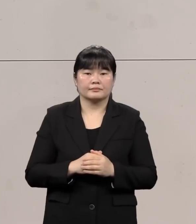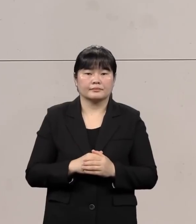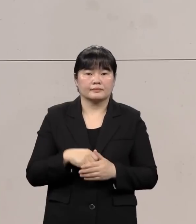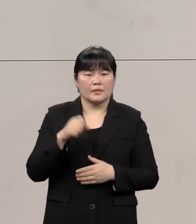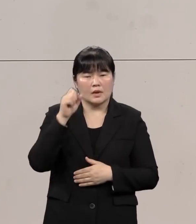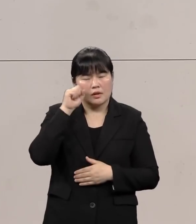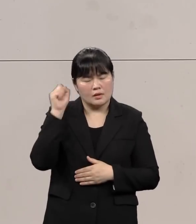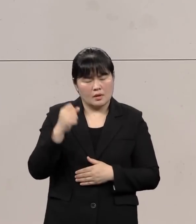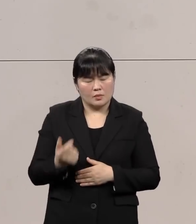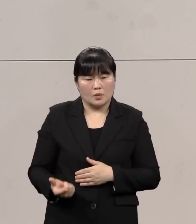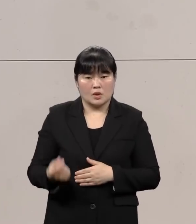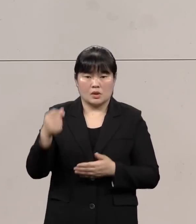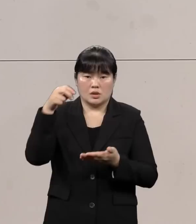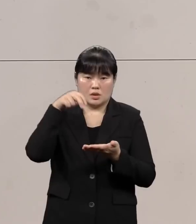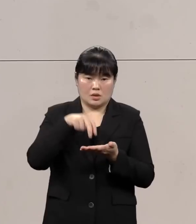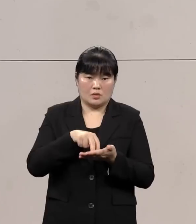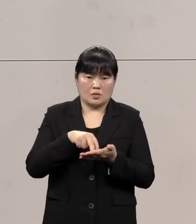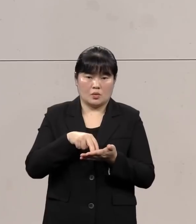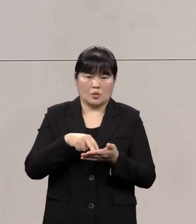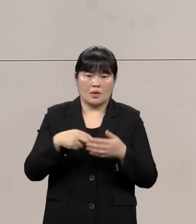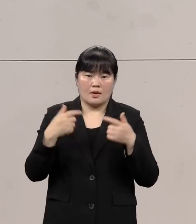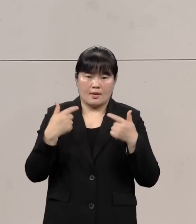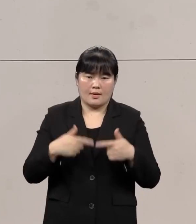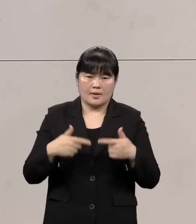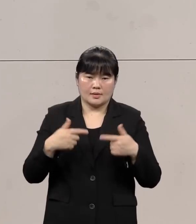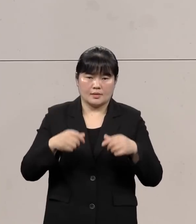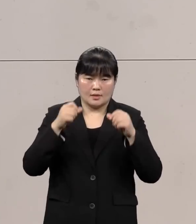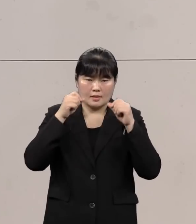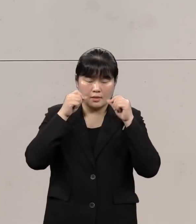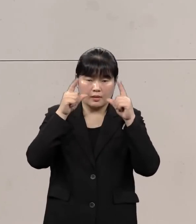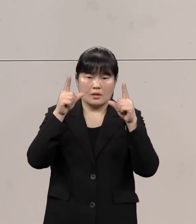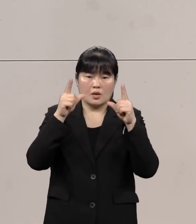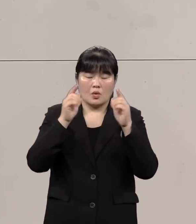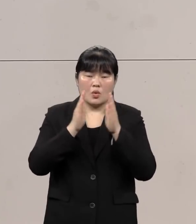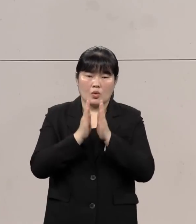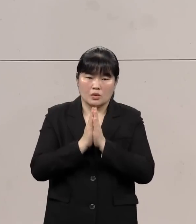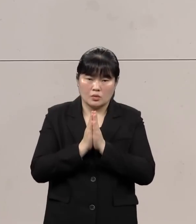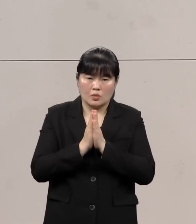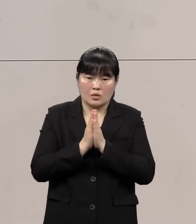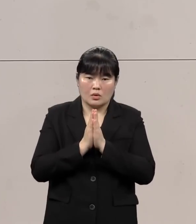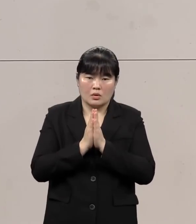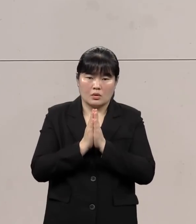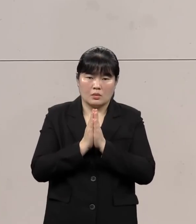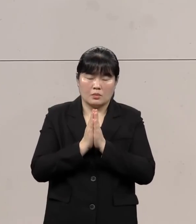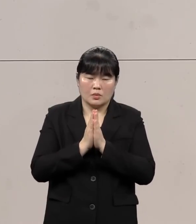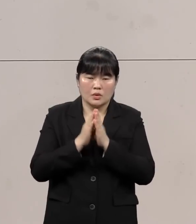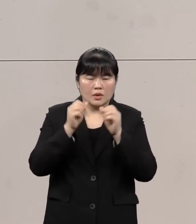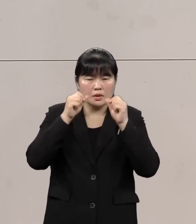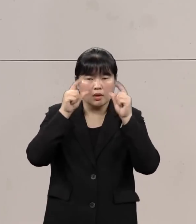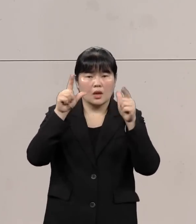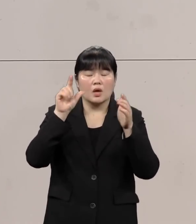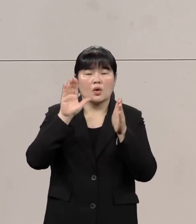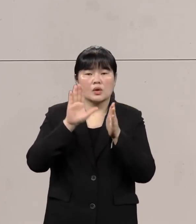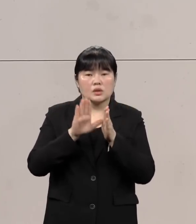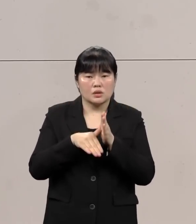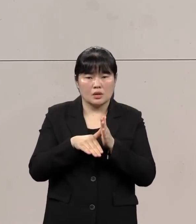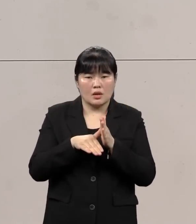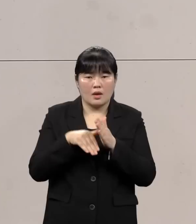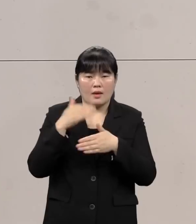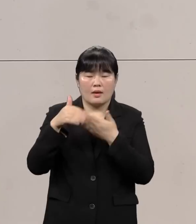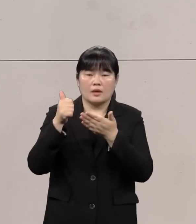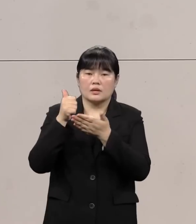새벽잠을 포기하면서까지 열심히 기도하는 시인은이 새벽에 하느님의 구원이 있을